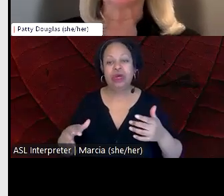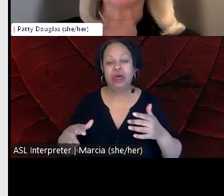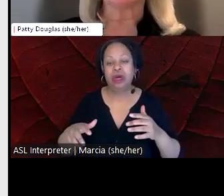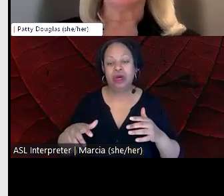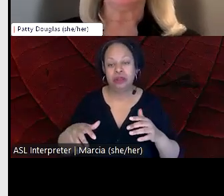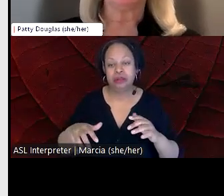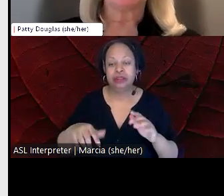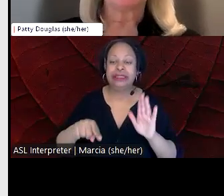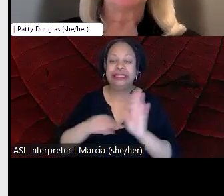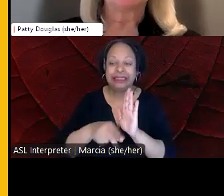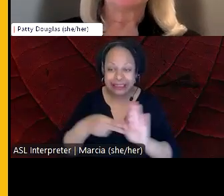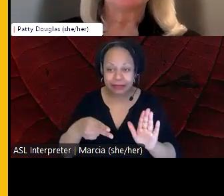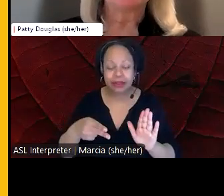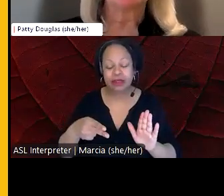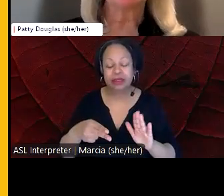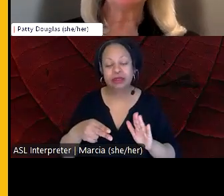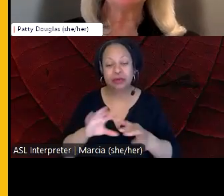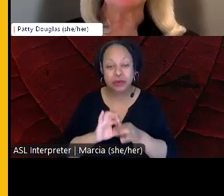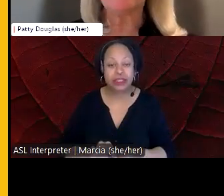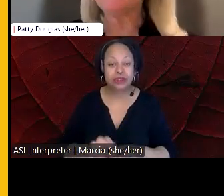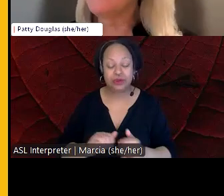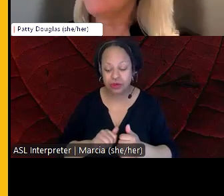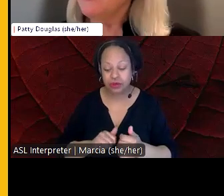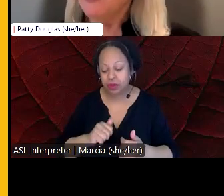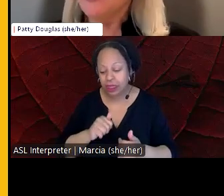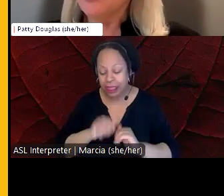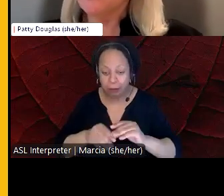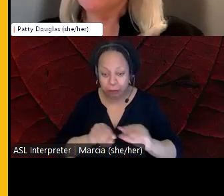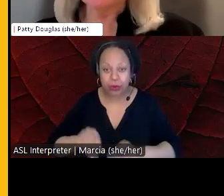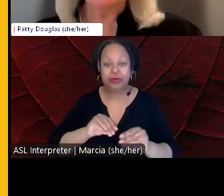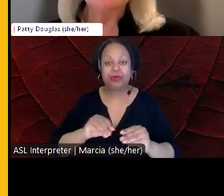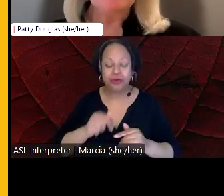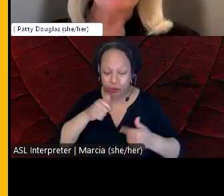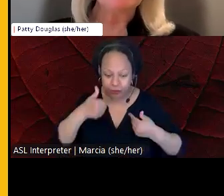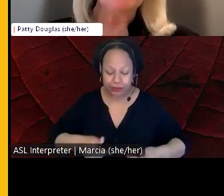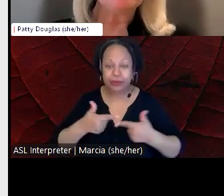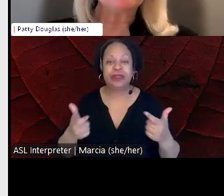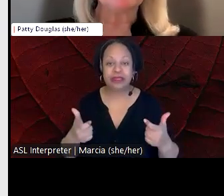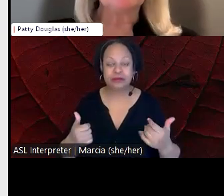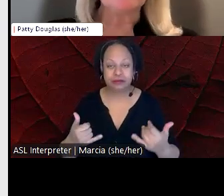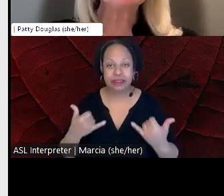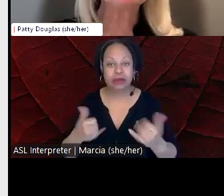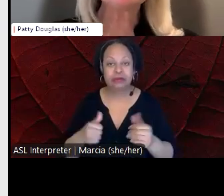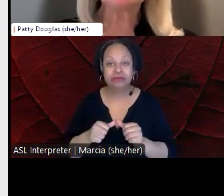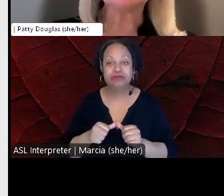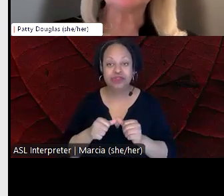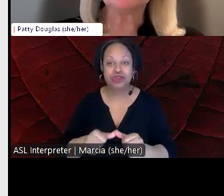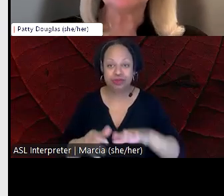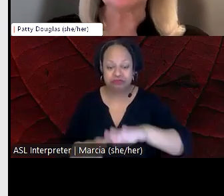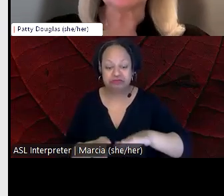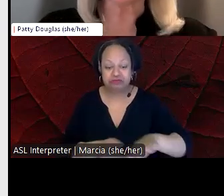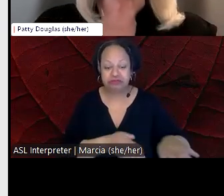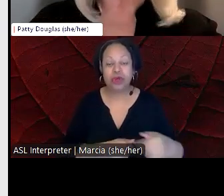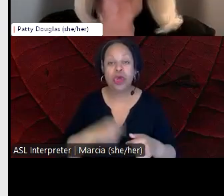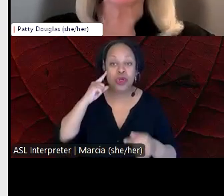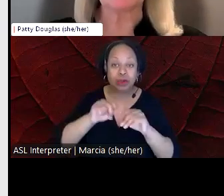la façon etc. d'être, de se So to comporter, move on, etc. the Pour continuer, neurodiversity paradigm donc le kind of paradigme offers de la us a different